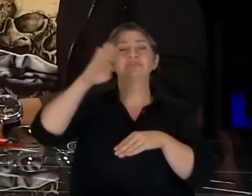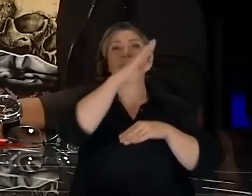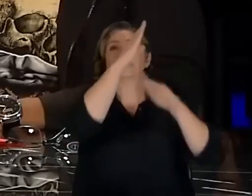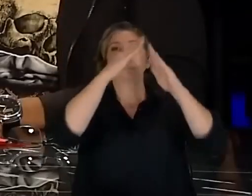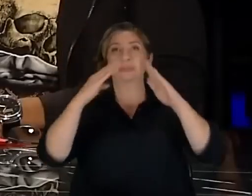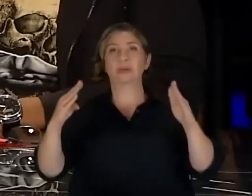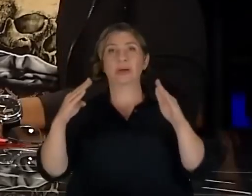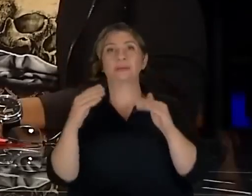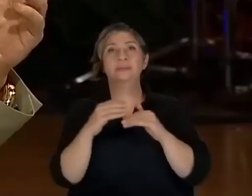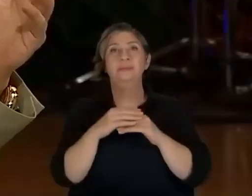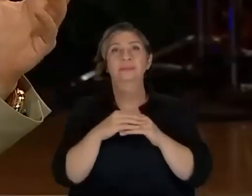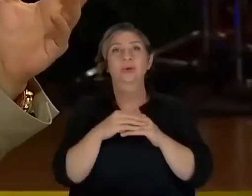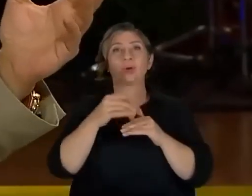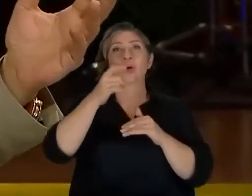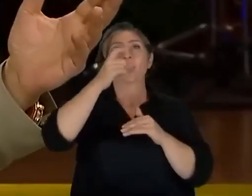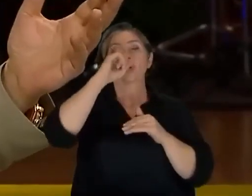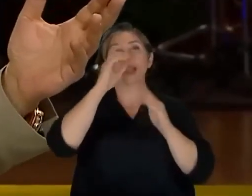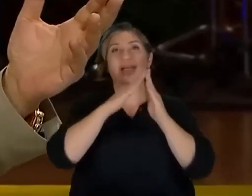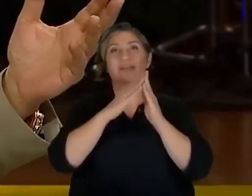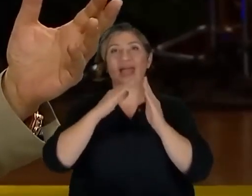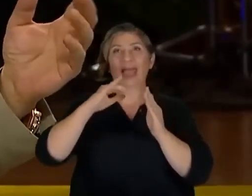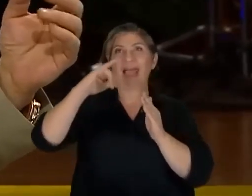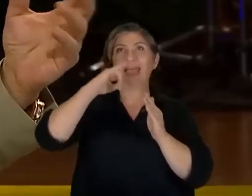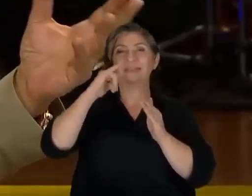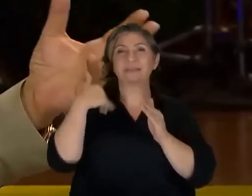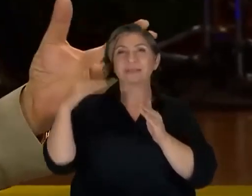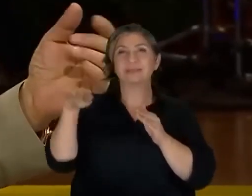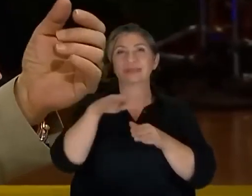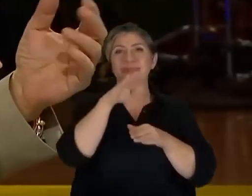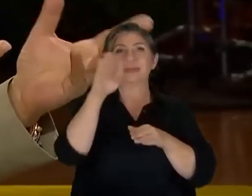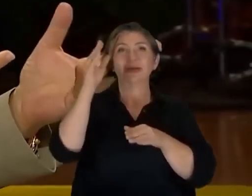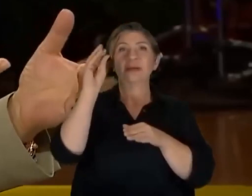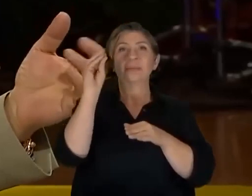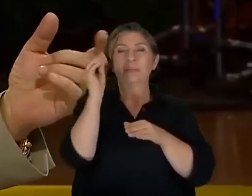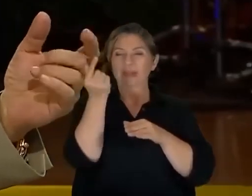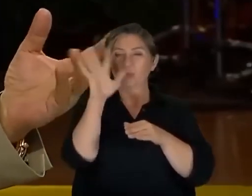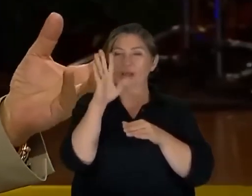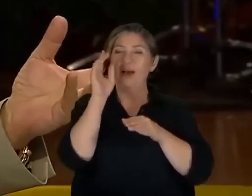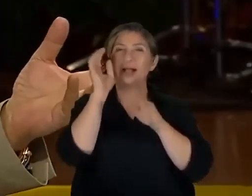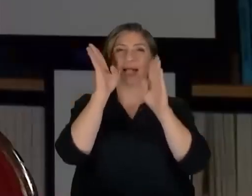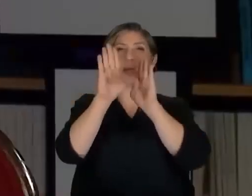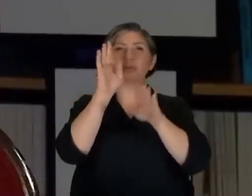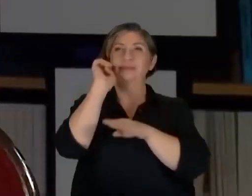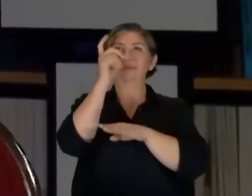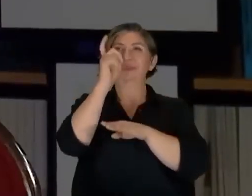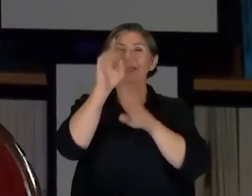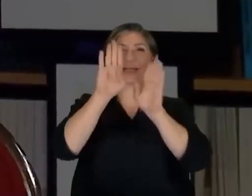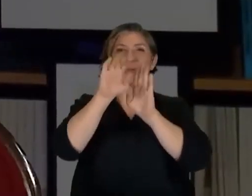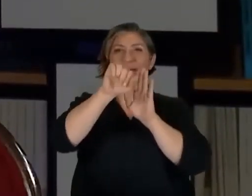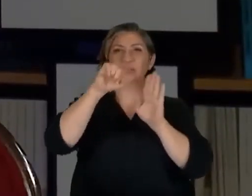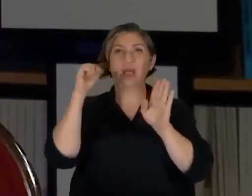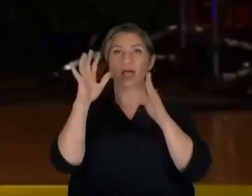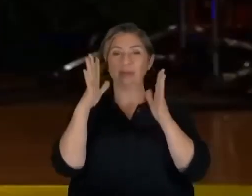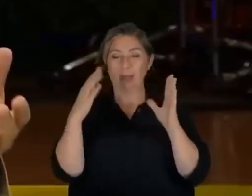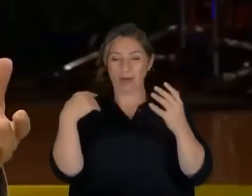dağa çıkıyor. Ondan sonra Okan Bayülgen'in evine yaklaşmıştım. Birazdan kapıyı çalacaktım. Kapıyı açacaktı.